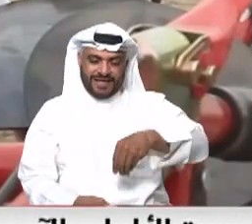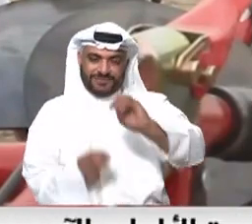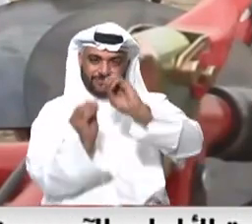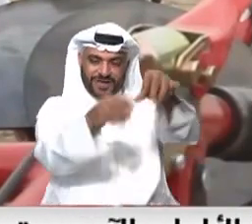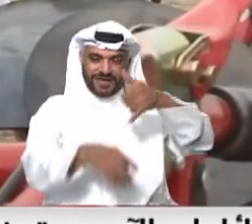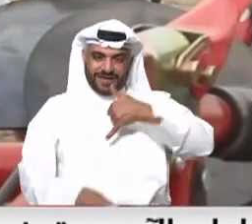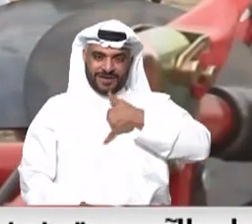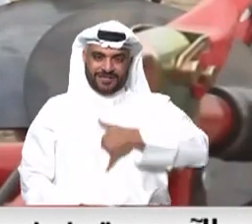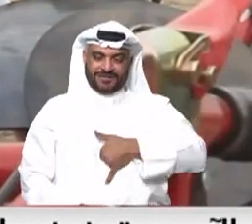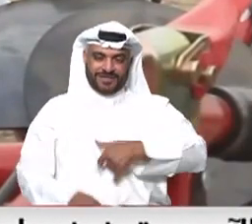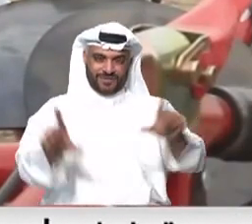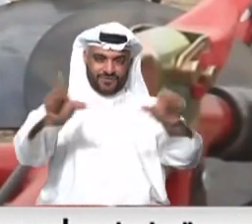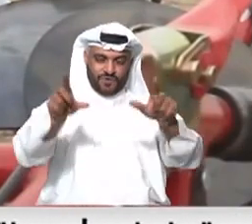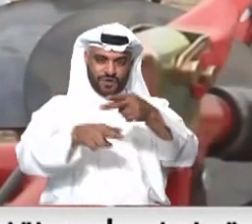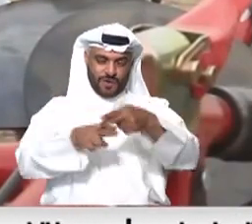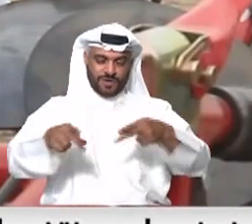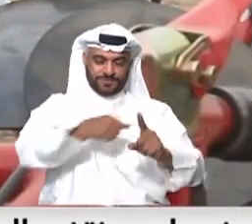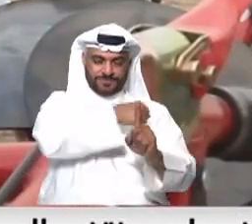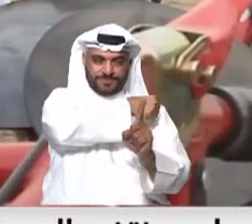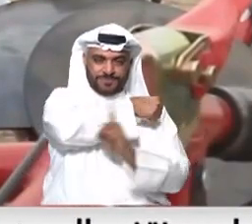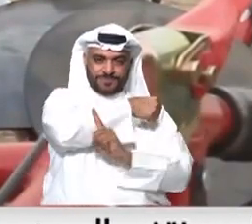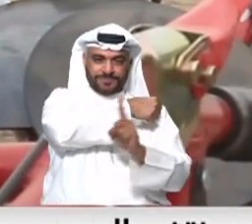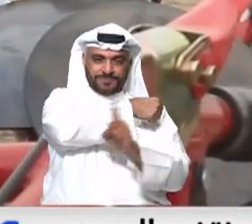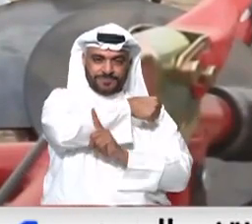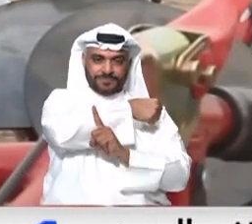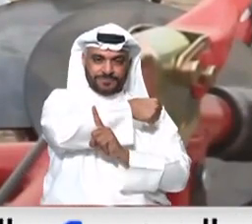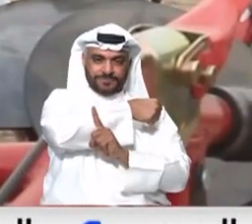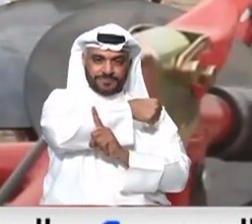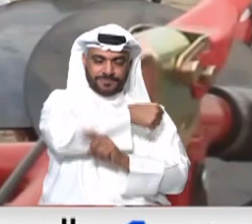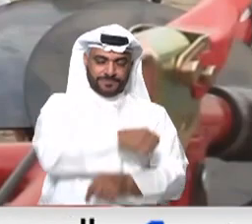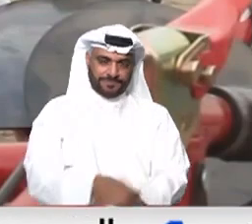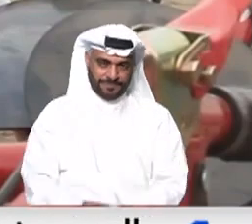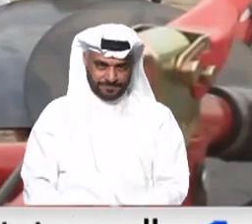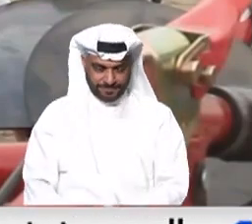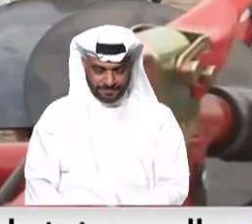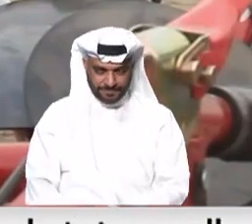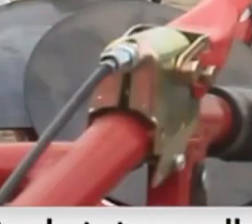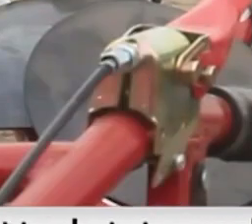مروى النبيل لتلفزيون دولة الكويت لحج.